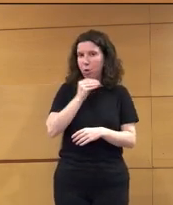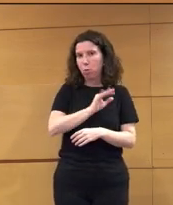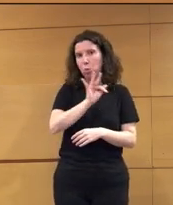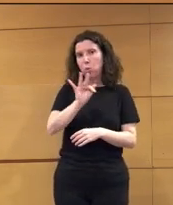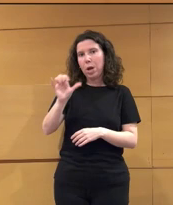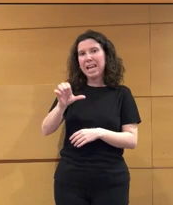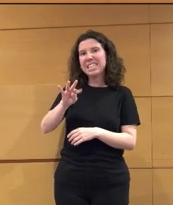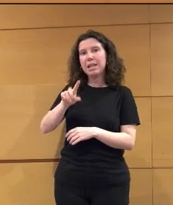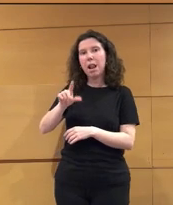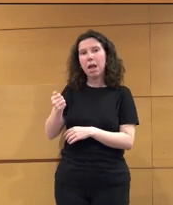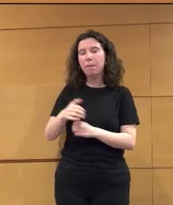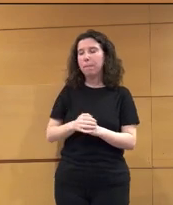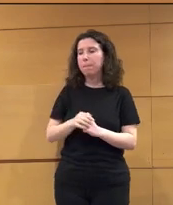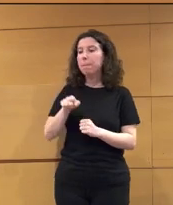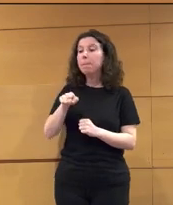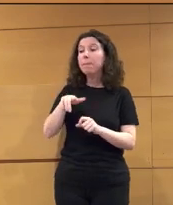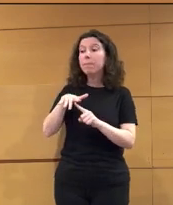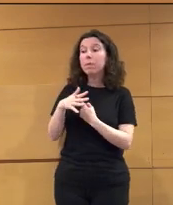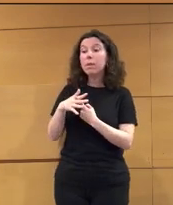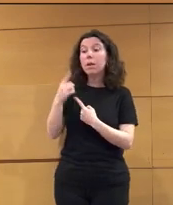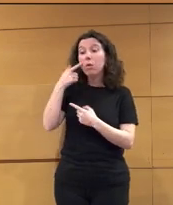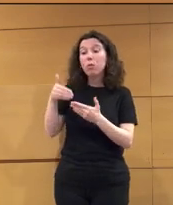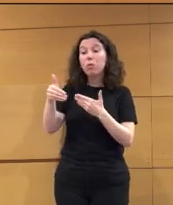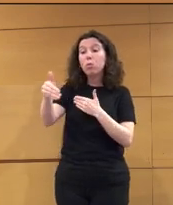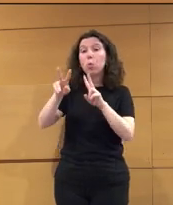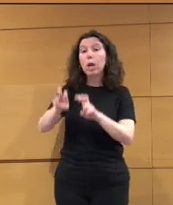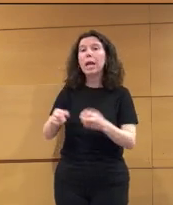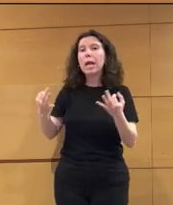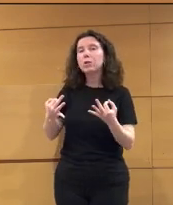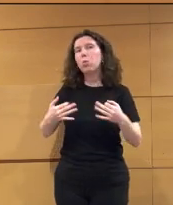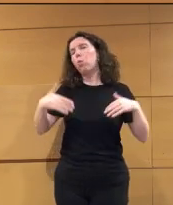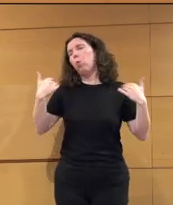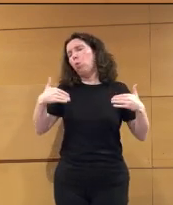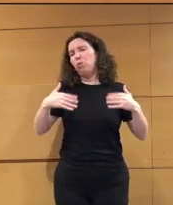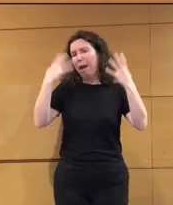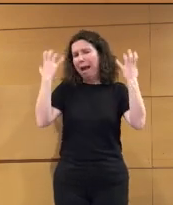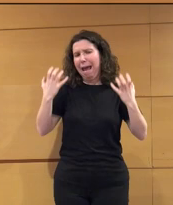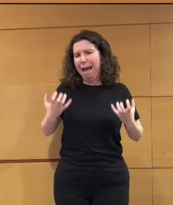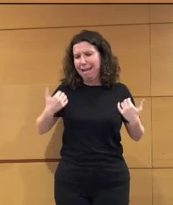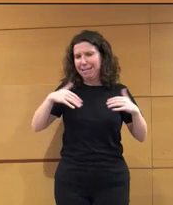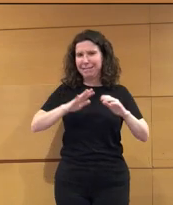teu cas, quines són aquestes línies? Les línies de... Uf, són moltes,